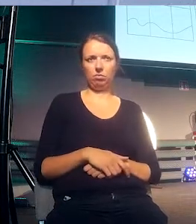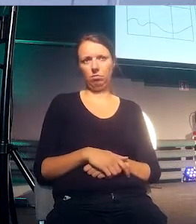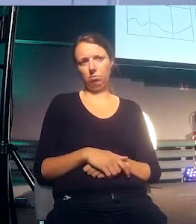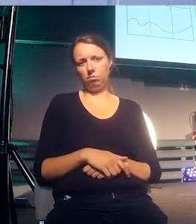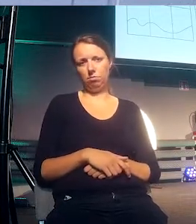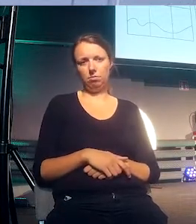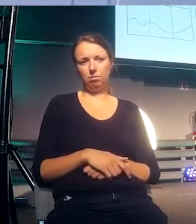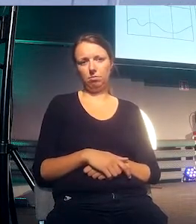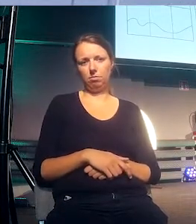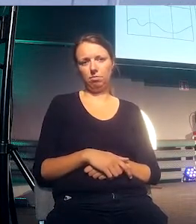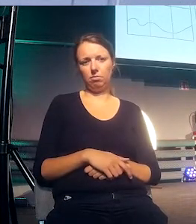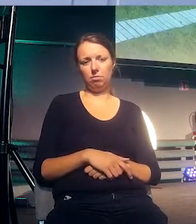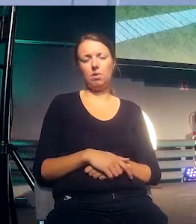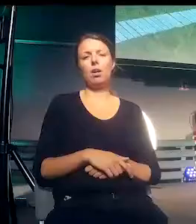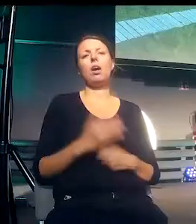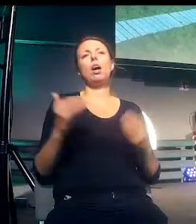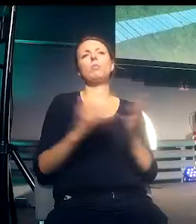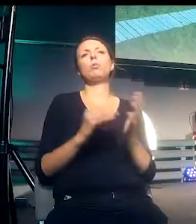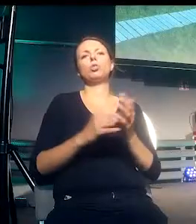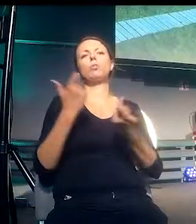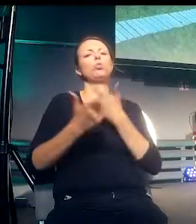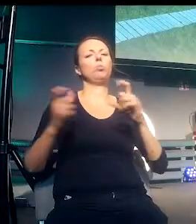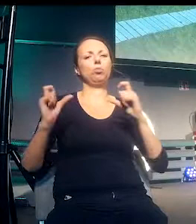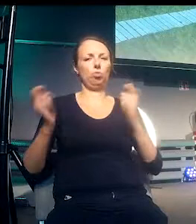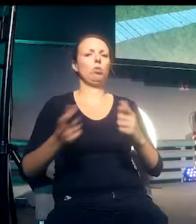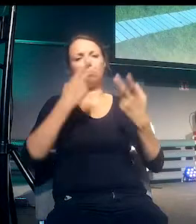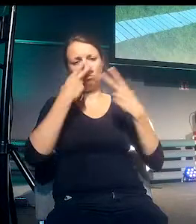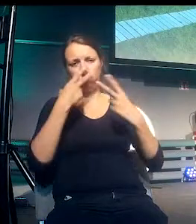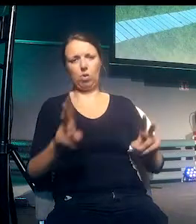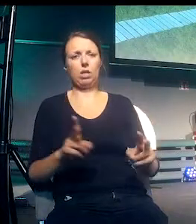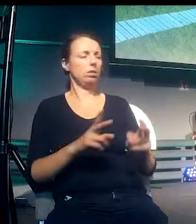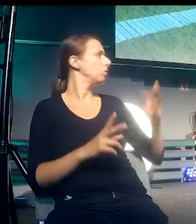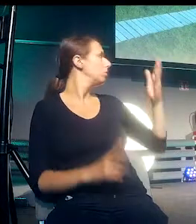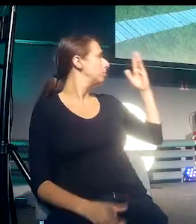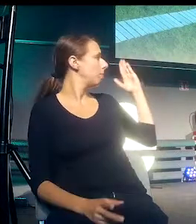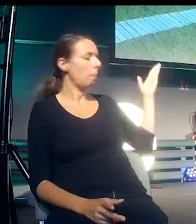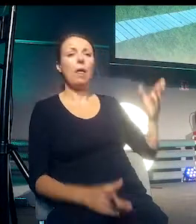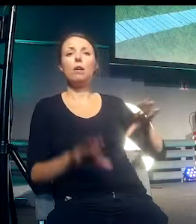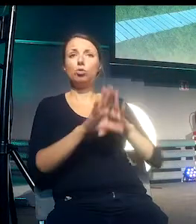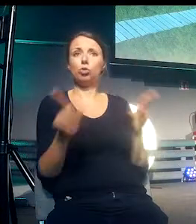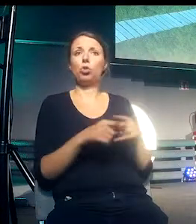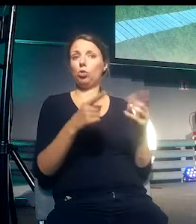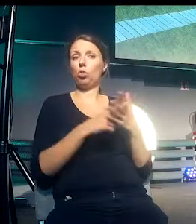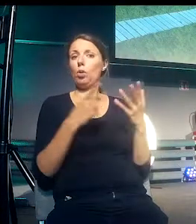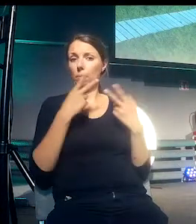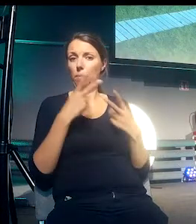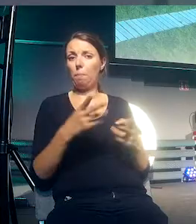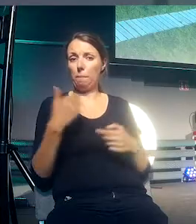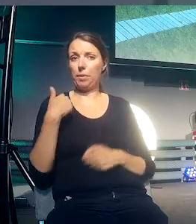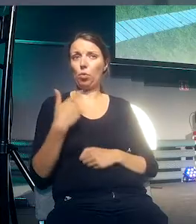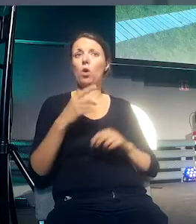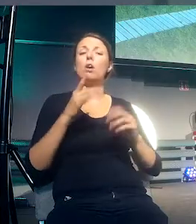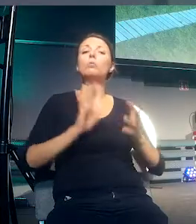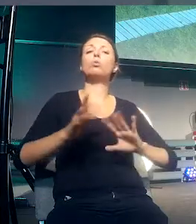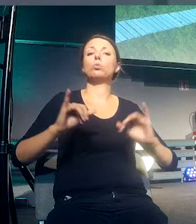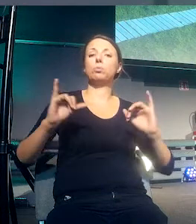potrzebujemy zrobić, to pokazać tym wszystkim interesariuszom w ogóle to, w jaki sposób